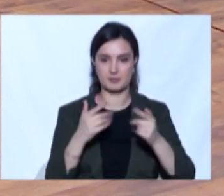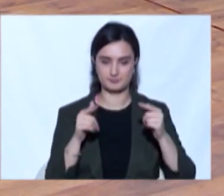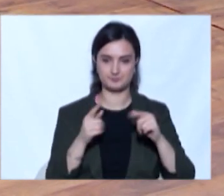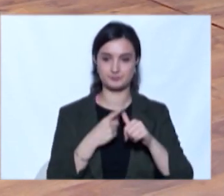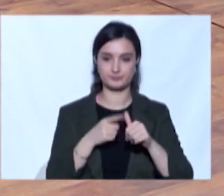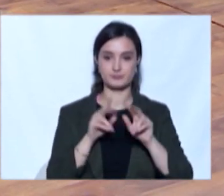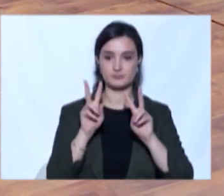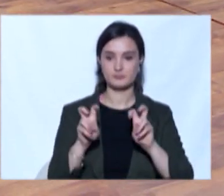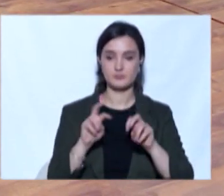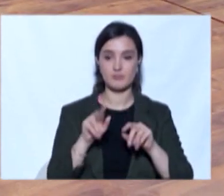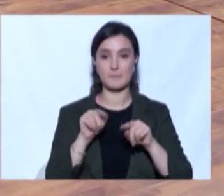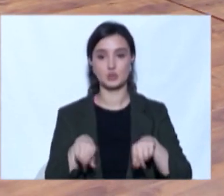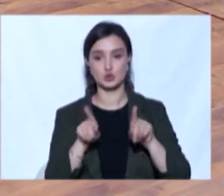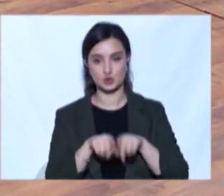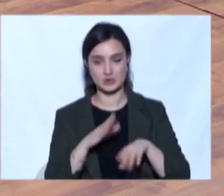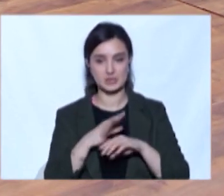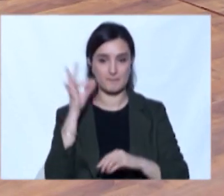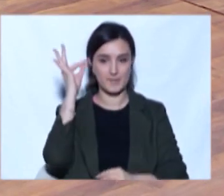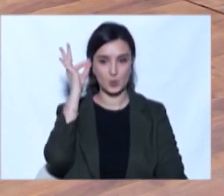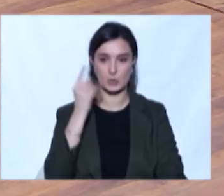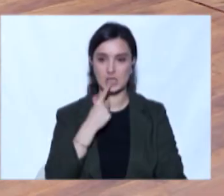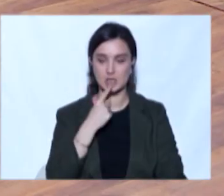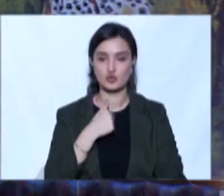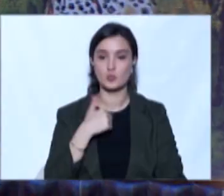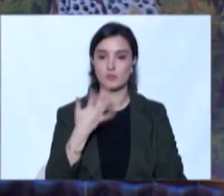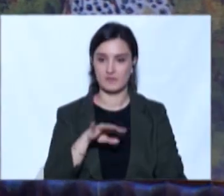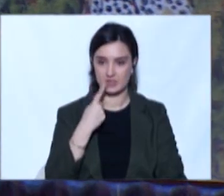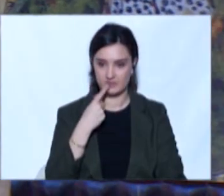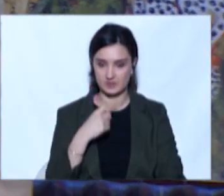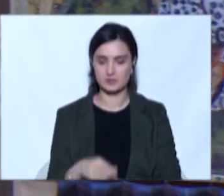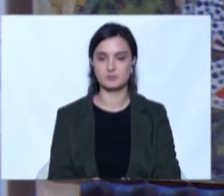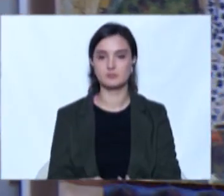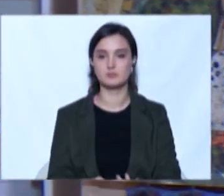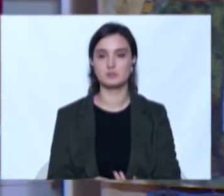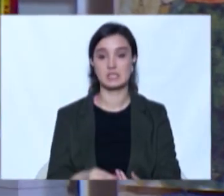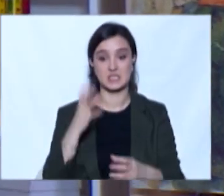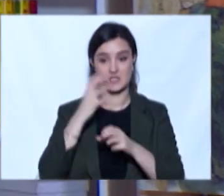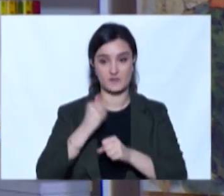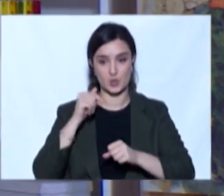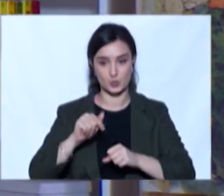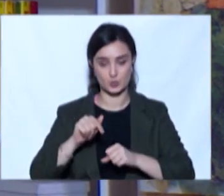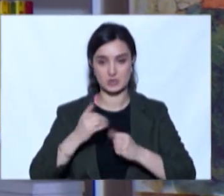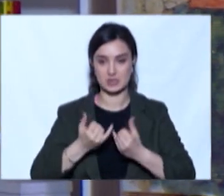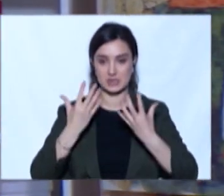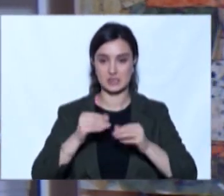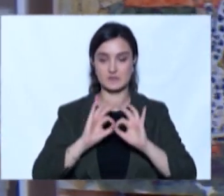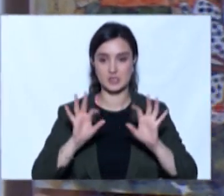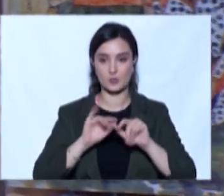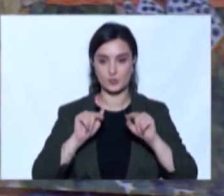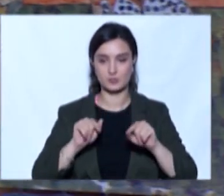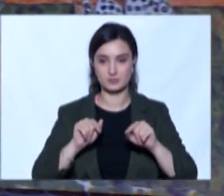ქართველური ენები ესე ქვია და მათ შორის არის სწორედ მეგრული, რომელიც ჩვენ ახსენეთ, სვანური, რომელზეც დღეს ვსაუბრობთ